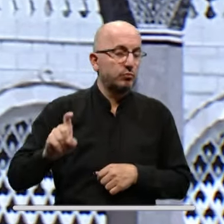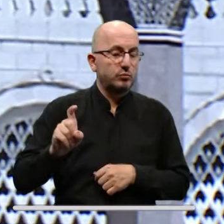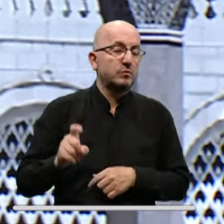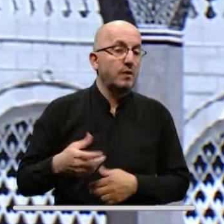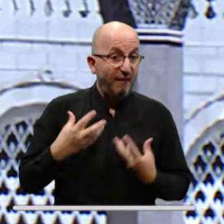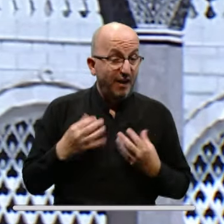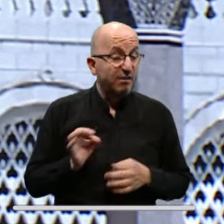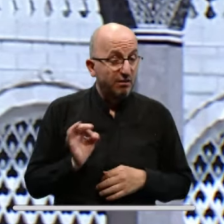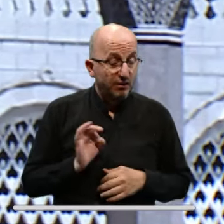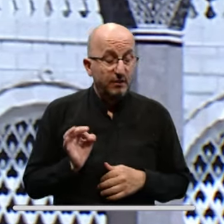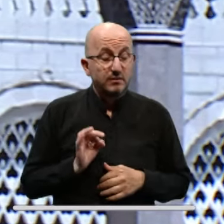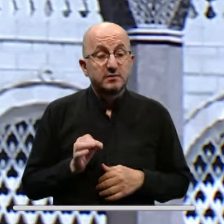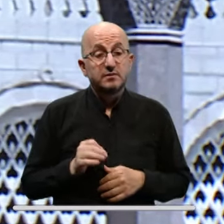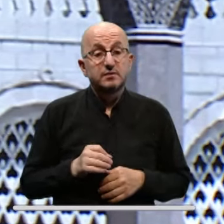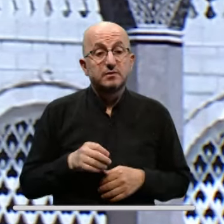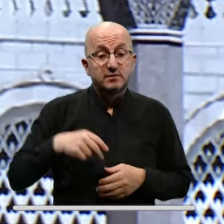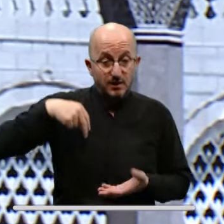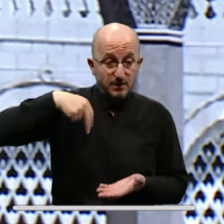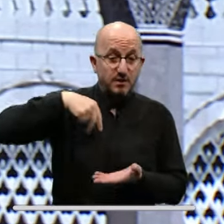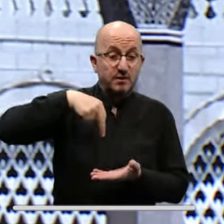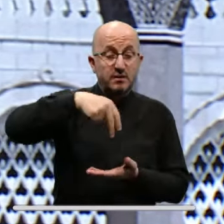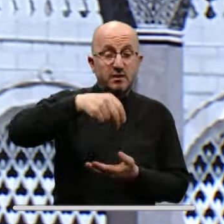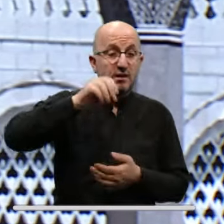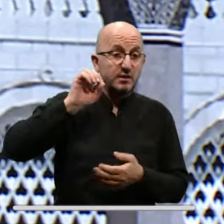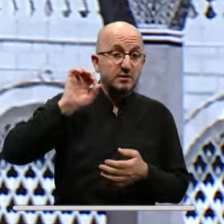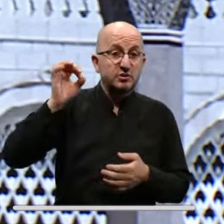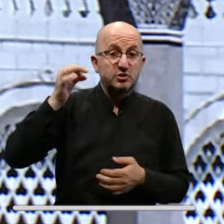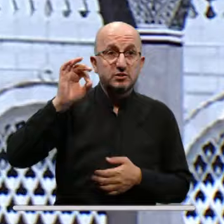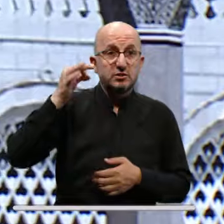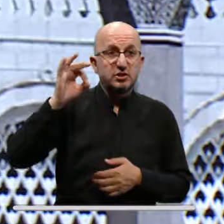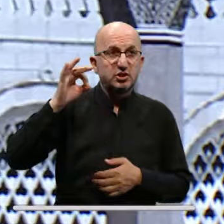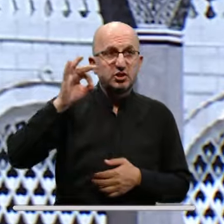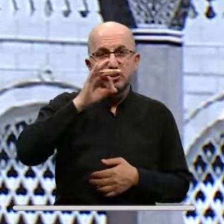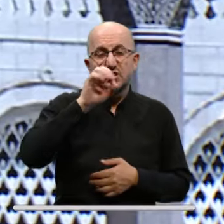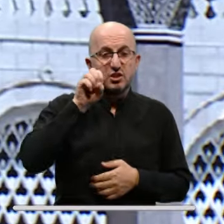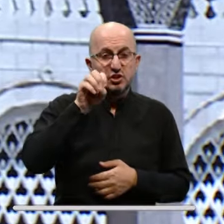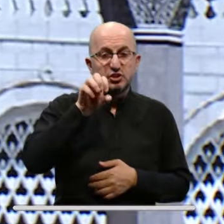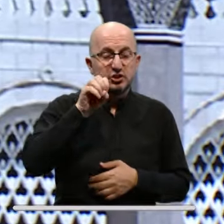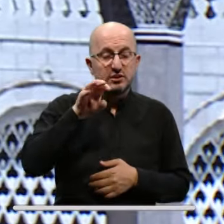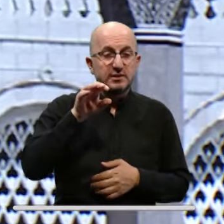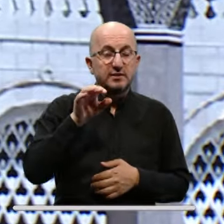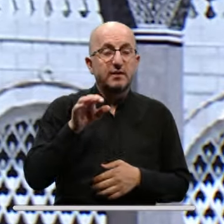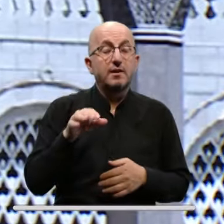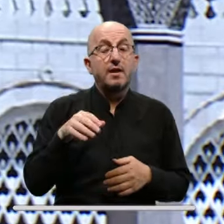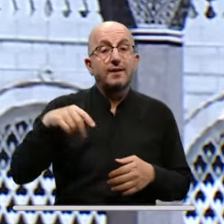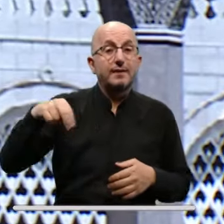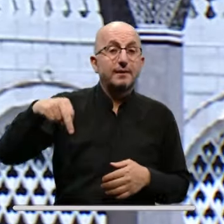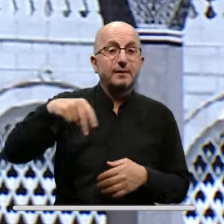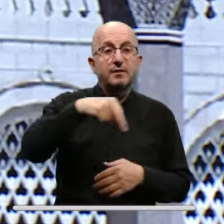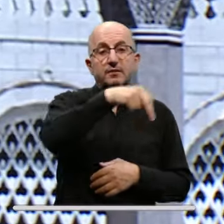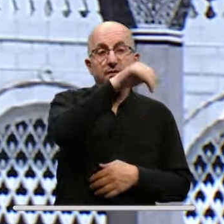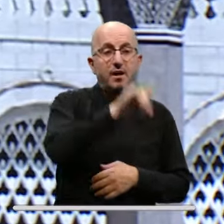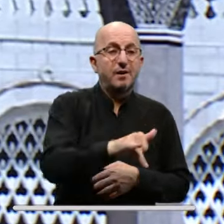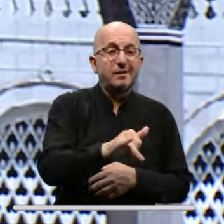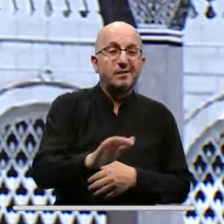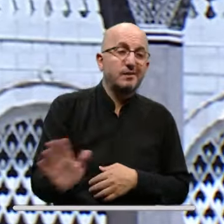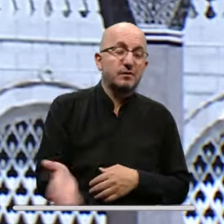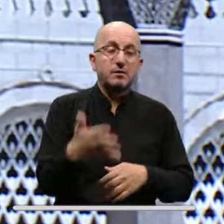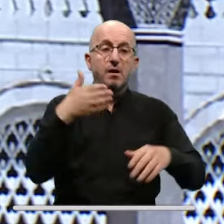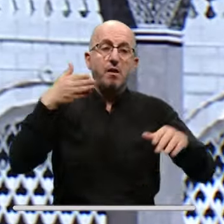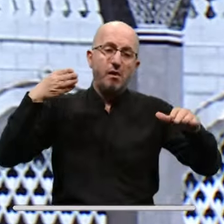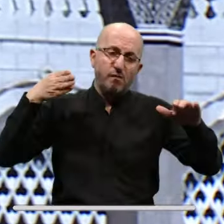sonuç itibariyle yayalara yeşil ışık yanıyorken siz eğer yayaların hakkını iptal edip aralarına dalıyor,